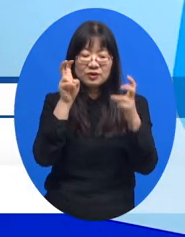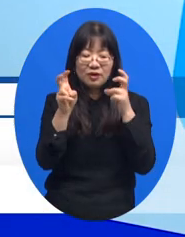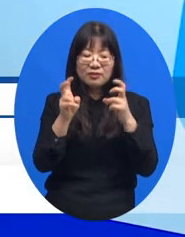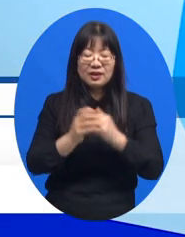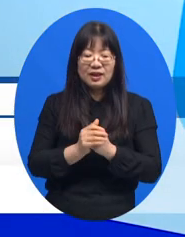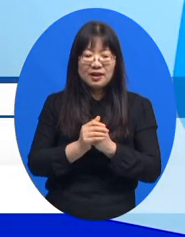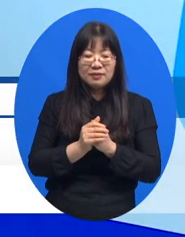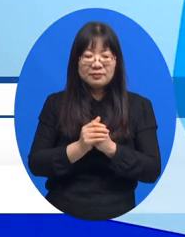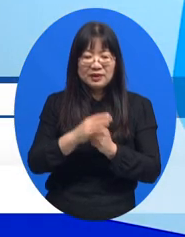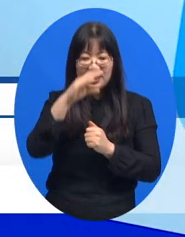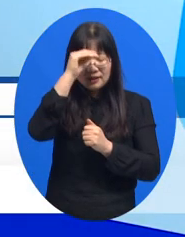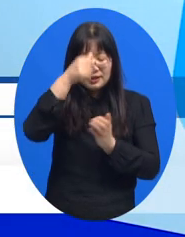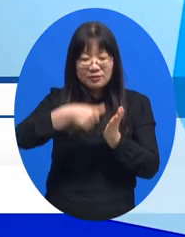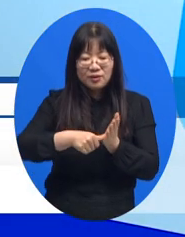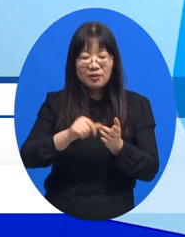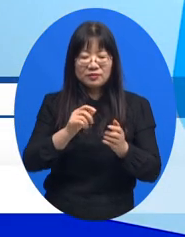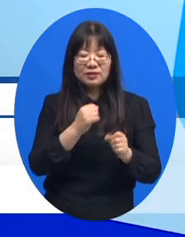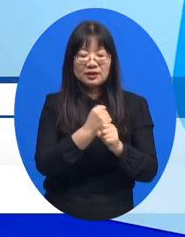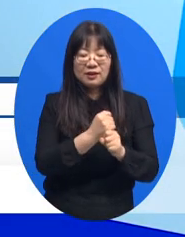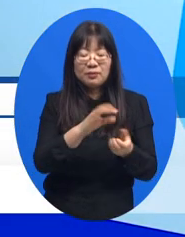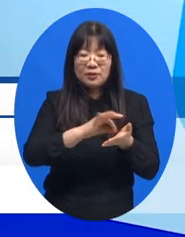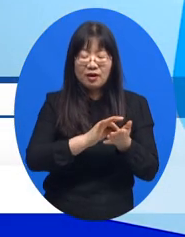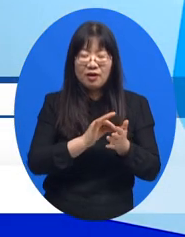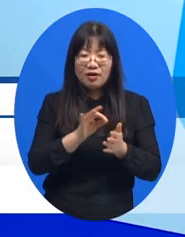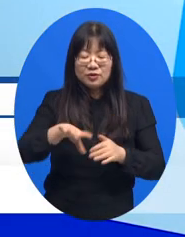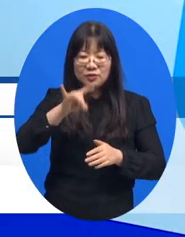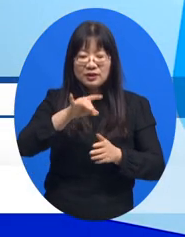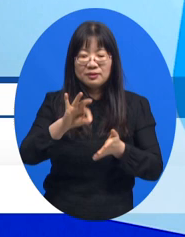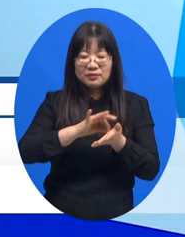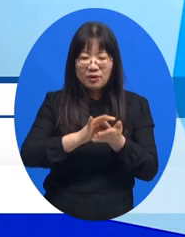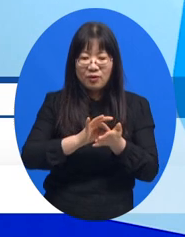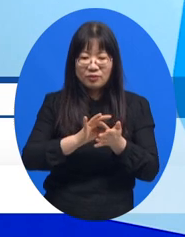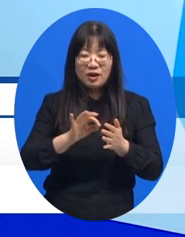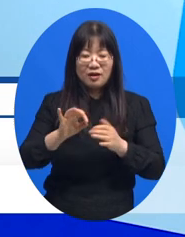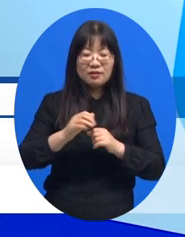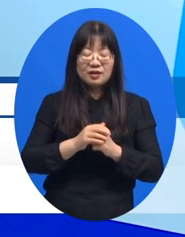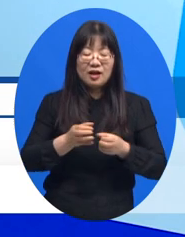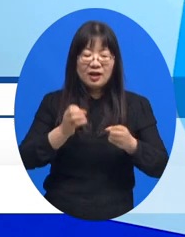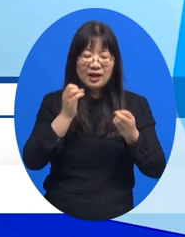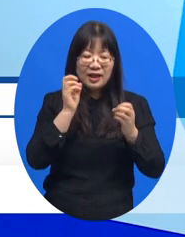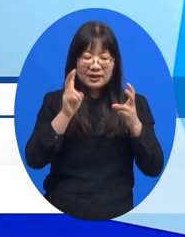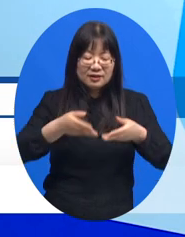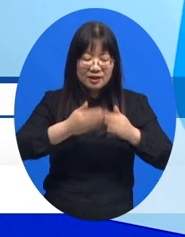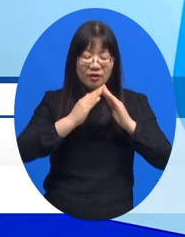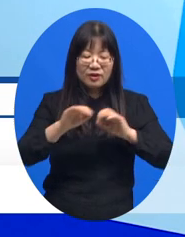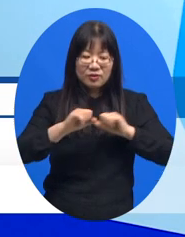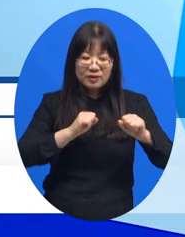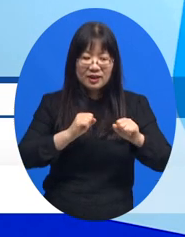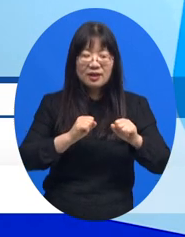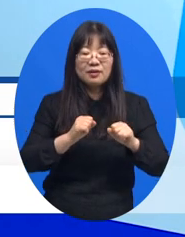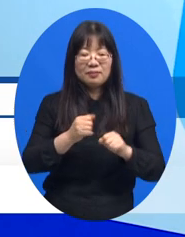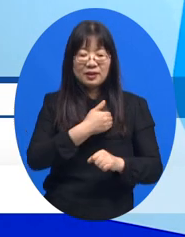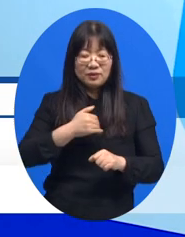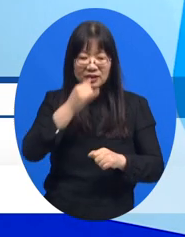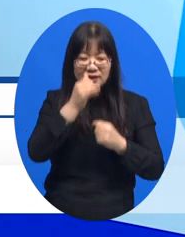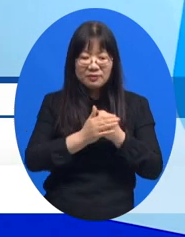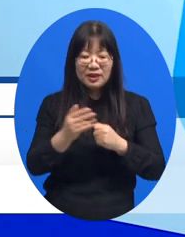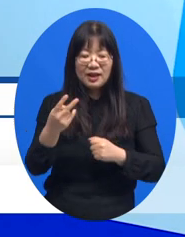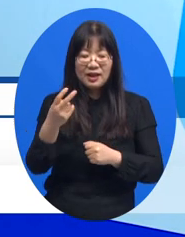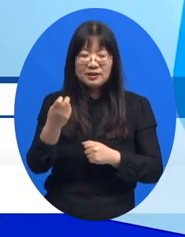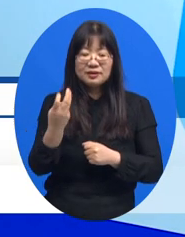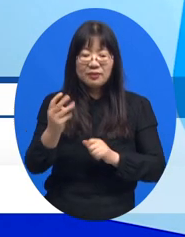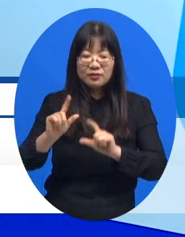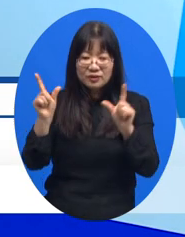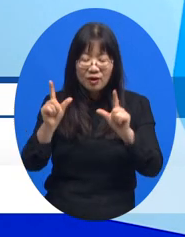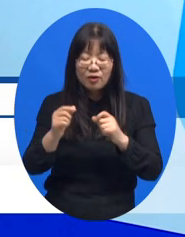기업이 시제품 제작 비용과 사업 초기 지원 등 창업 활동에 대하여 매우 만족하고 있어 23년도에 신규 입주